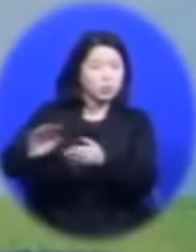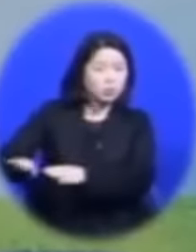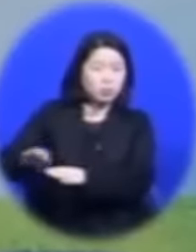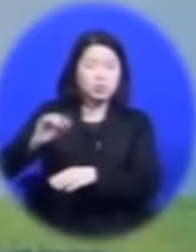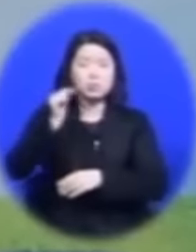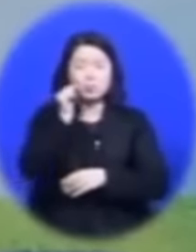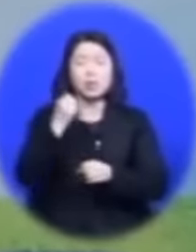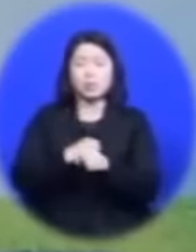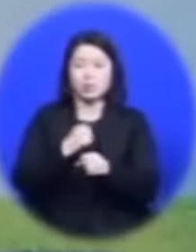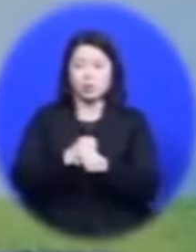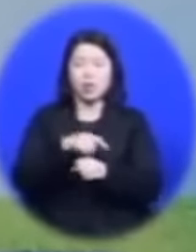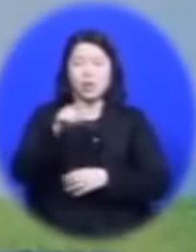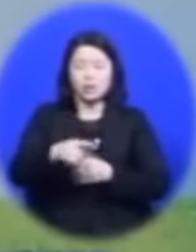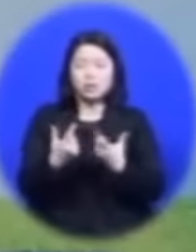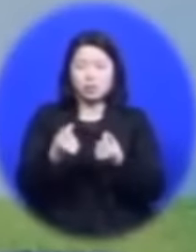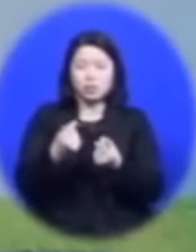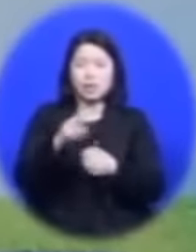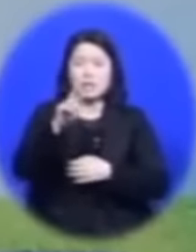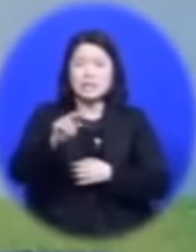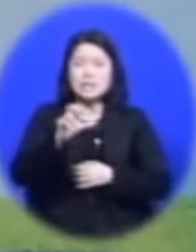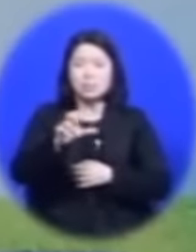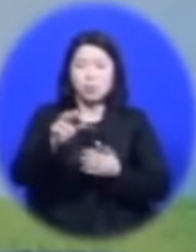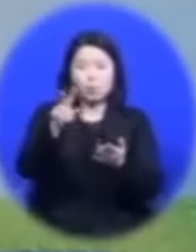그렇게 성경을 25번을 읽었습니다.